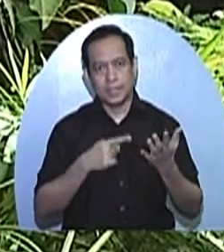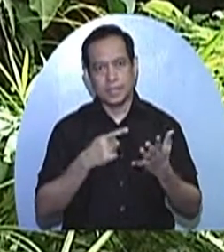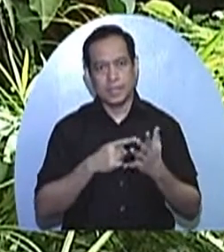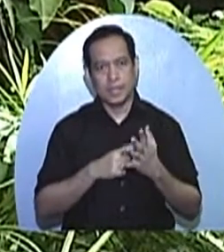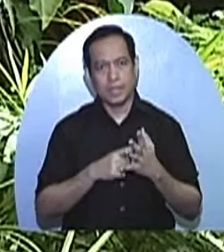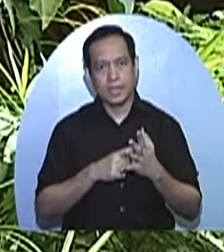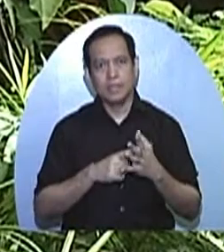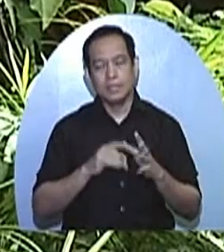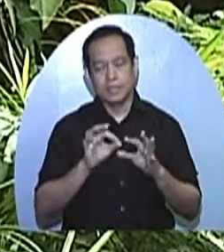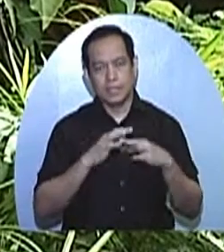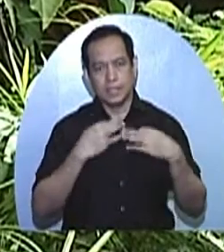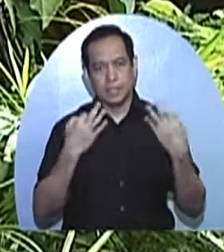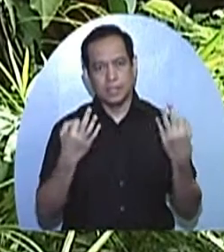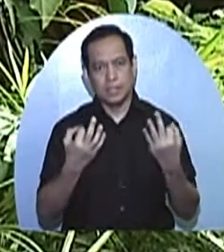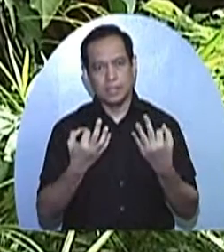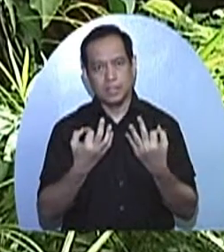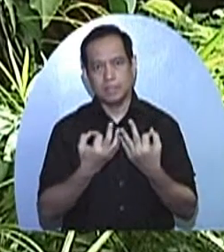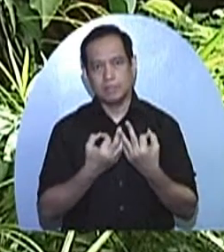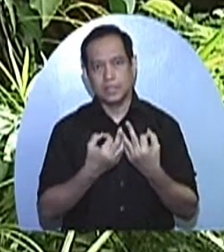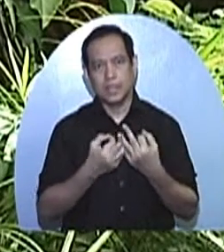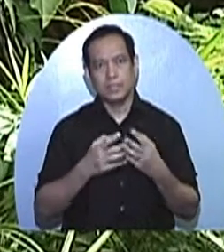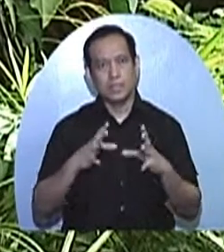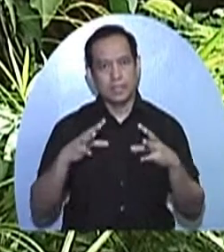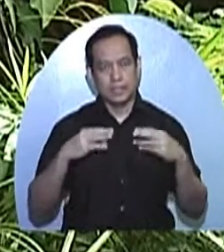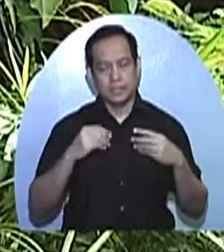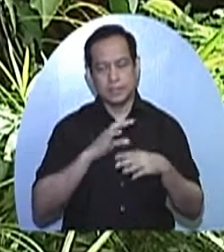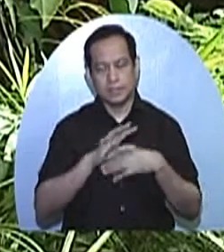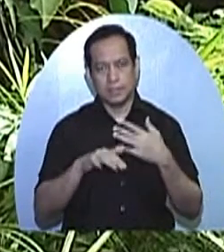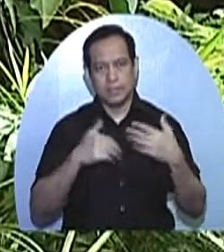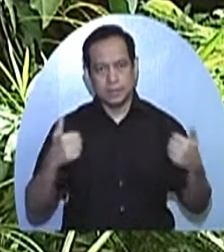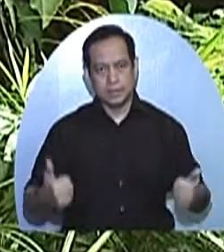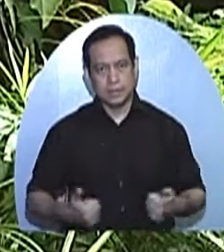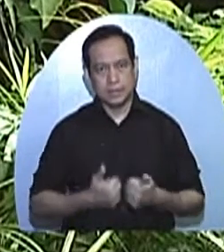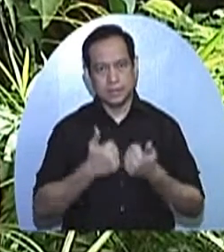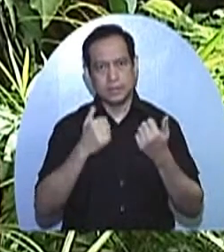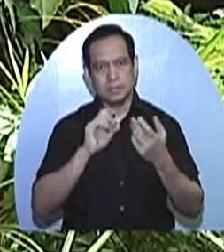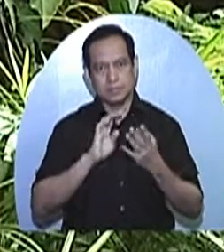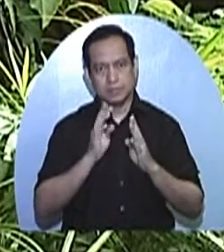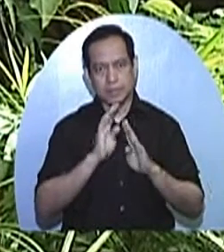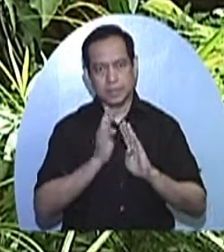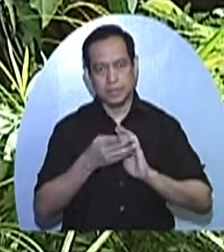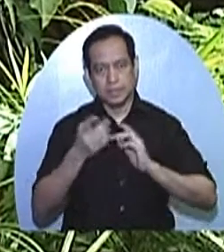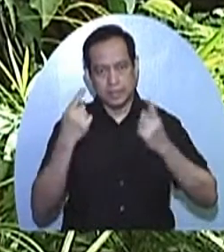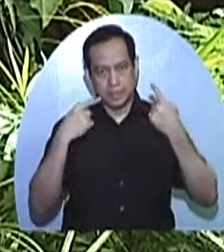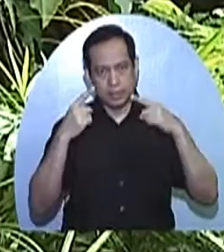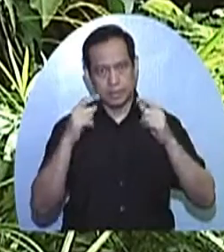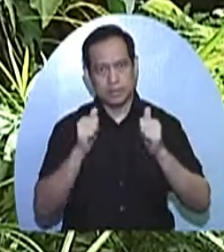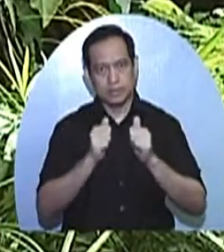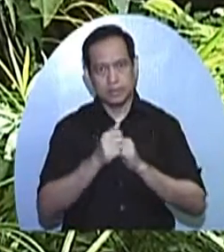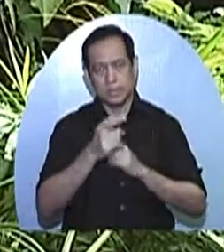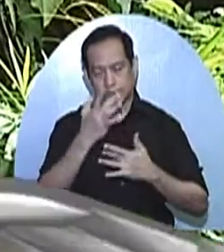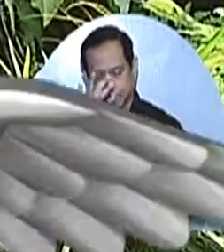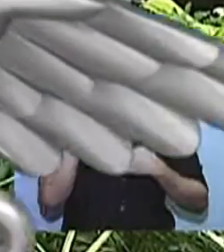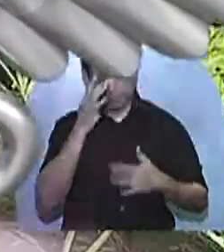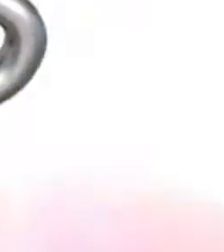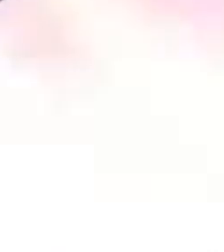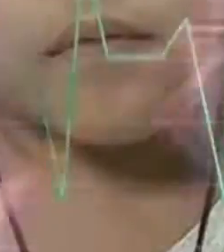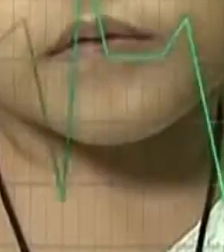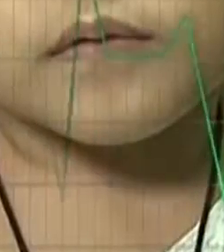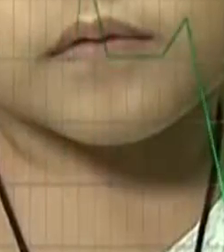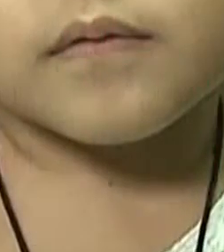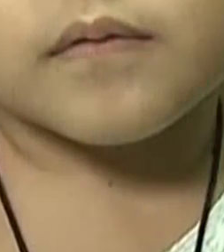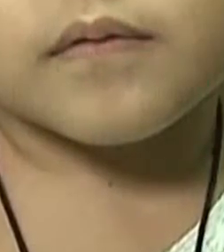nila kinaya ng kanyang pamilya ang pagsubok na kanilang napagtagumpayan sa kabila ng matinding sakit ng bata.